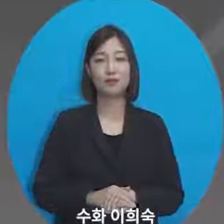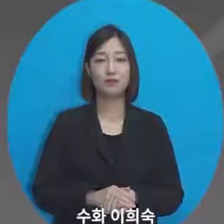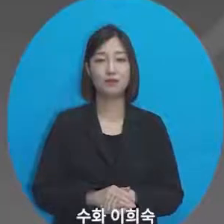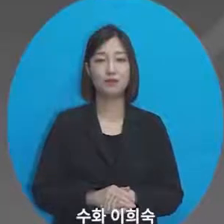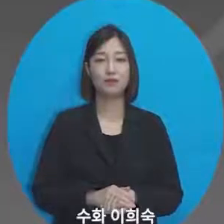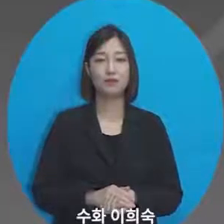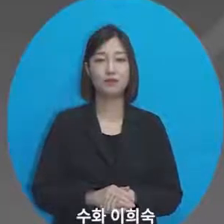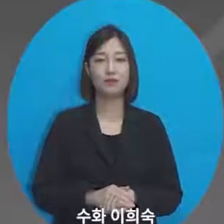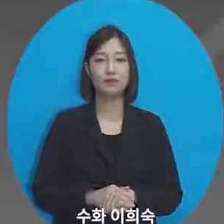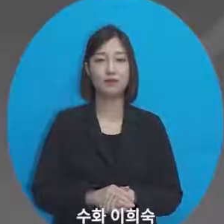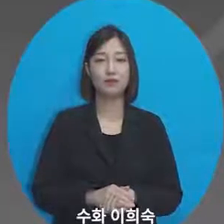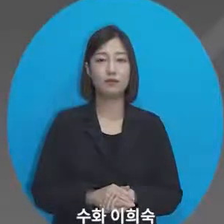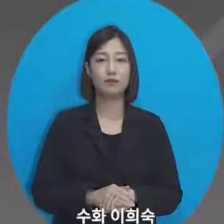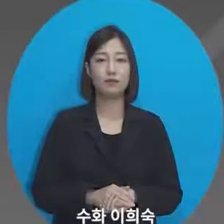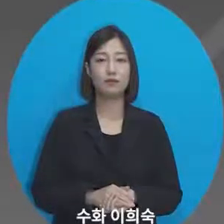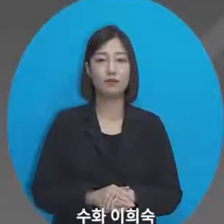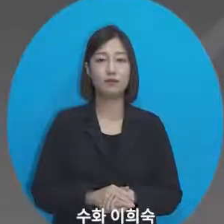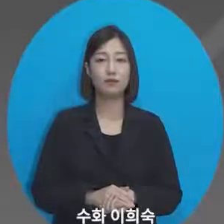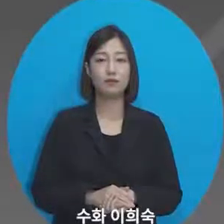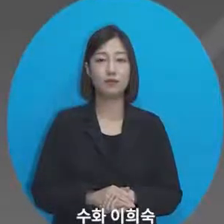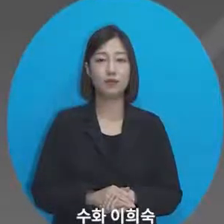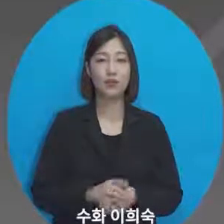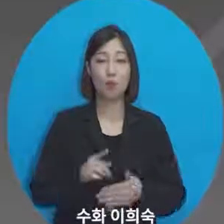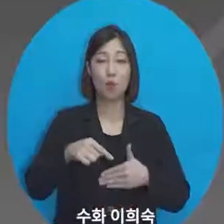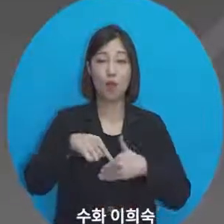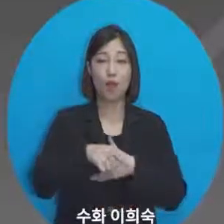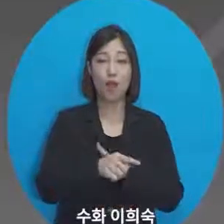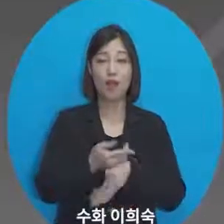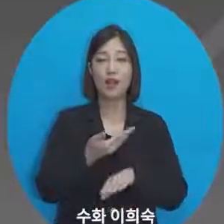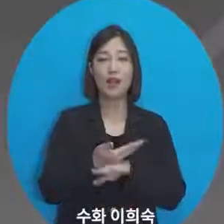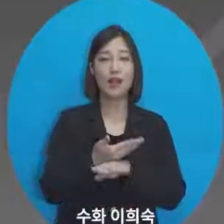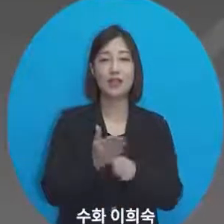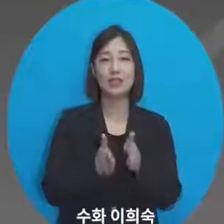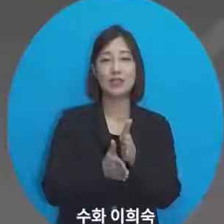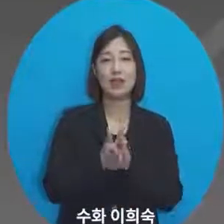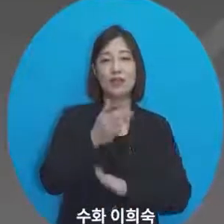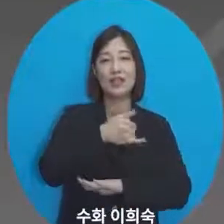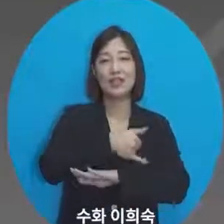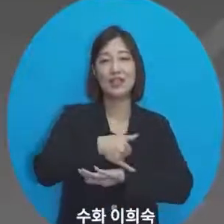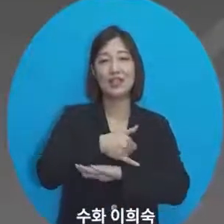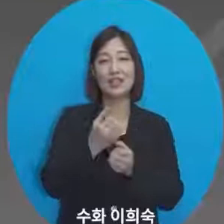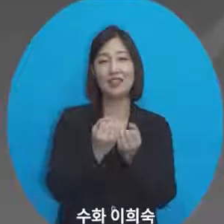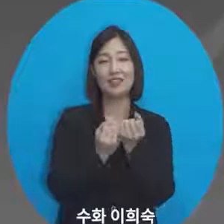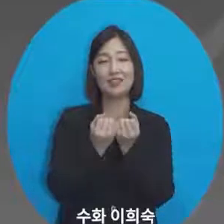하고 있습니다. 그리고 기타 설비 내용입니다.